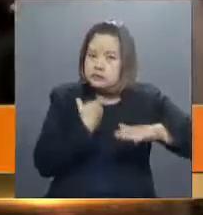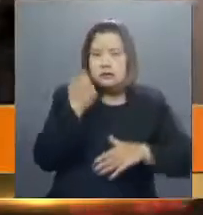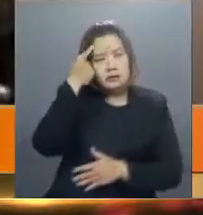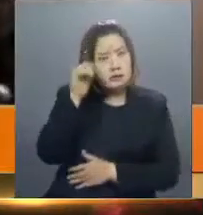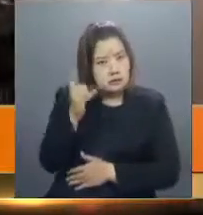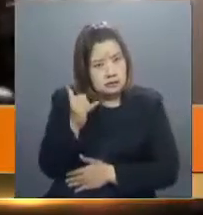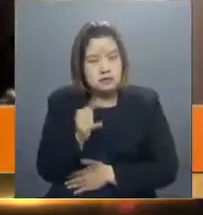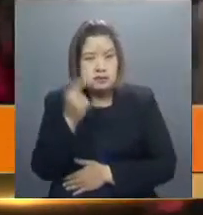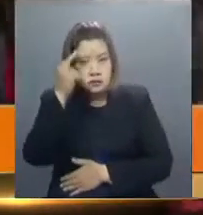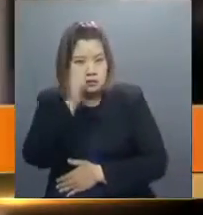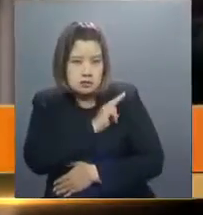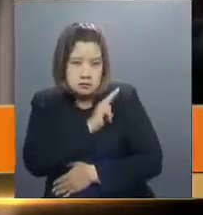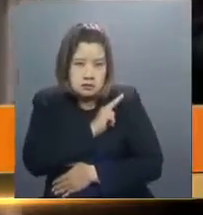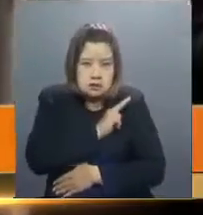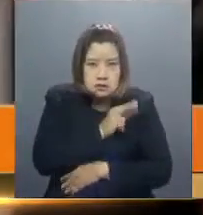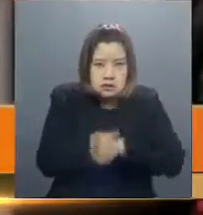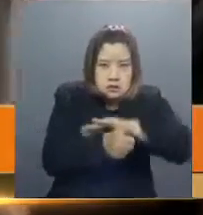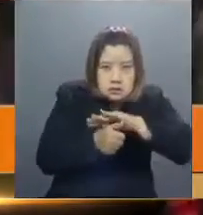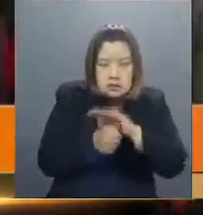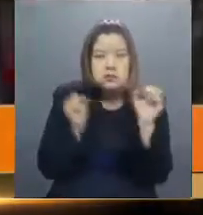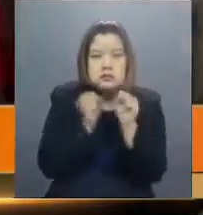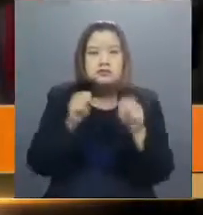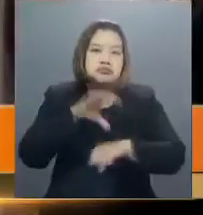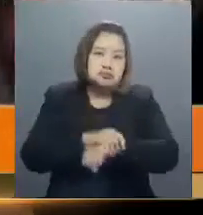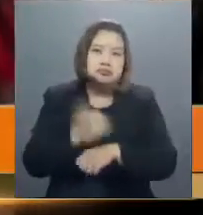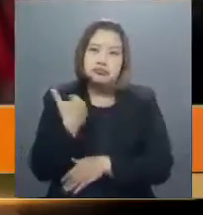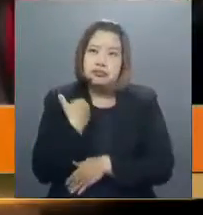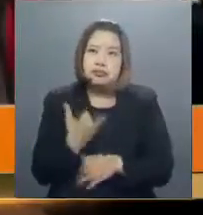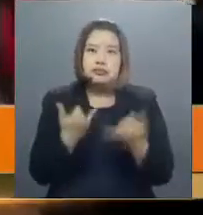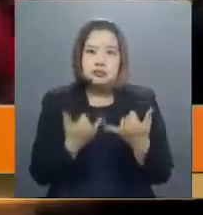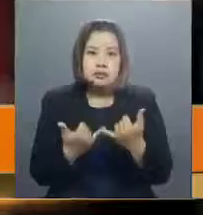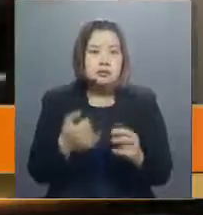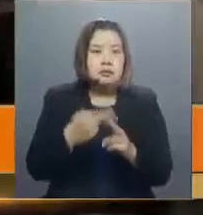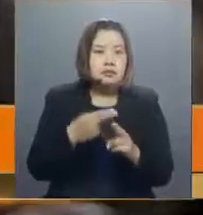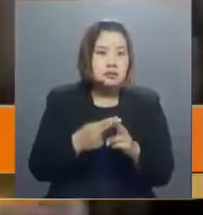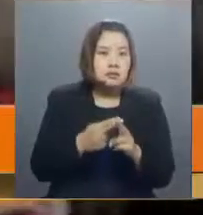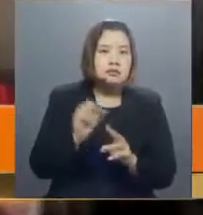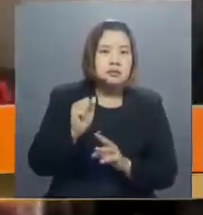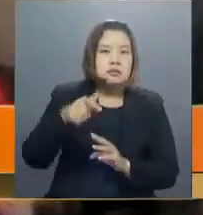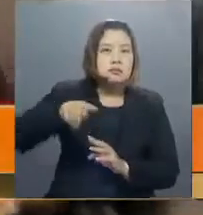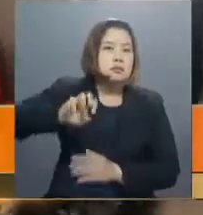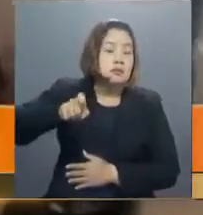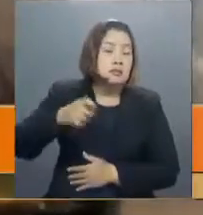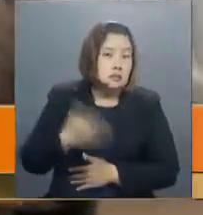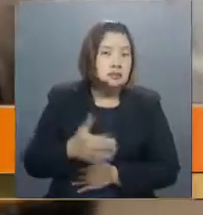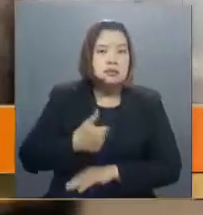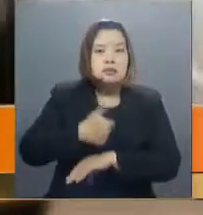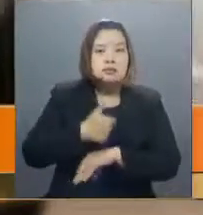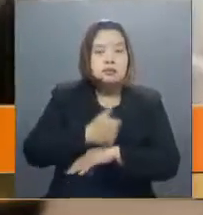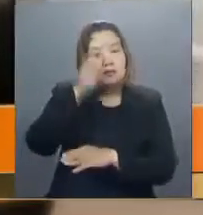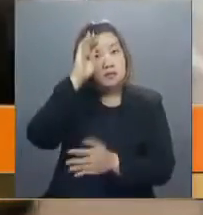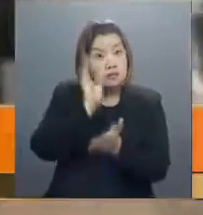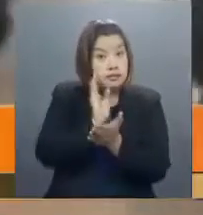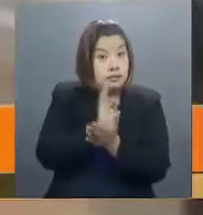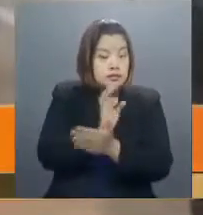รู้ตัวจึงไม่ออกมาแข่งขันทางด้านพลตำรวจตรีสุทธิพวงพิกุลผู้บังคับการตำรวจภูธรจังหวัดพระ